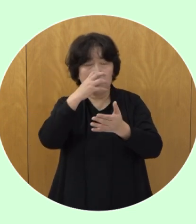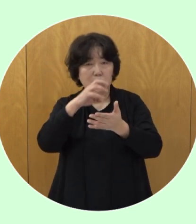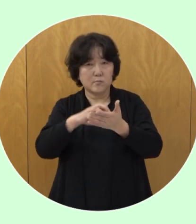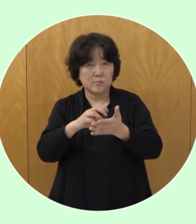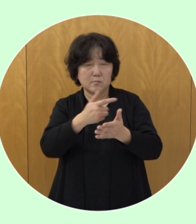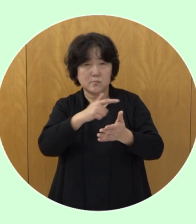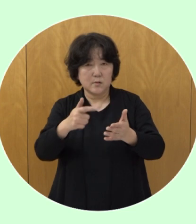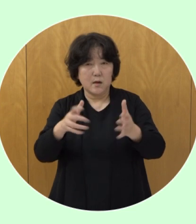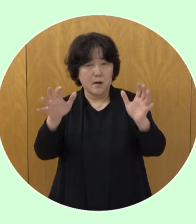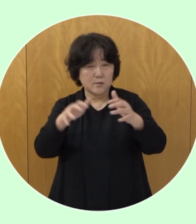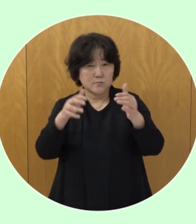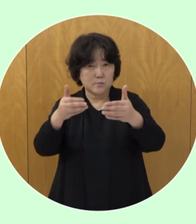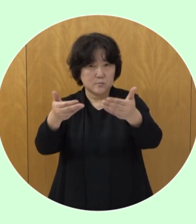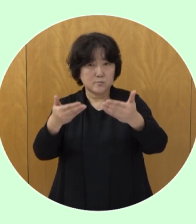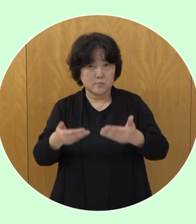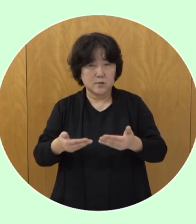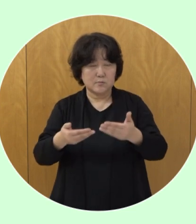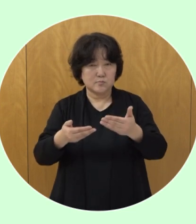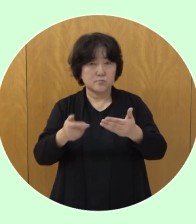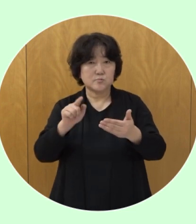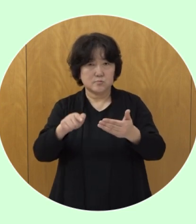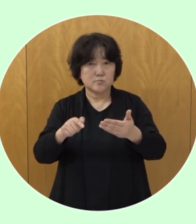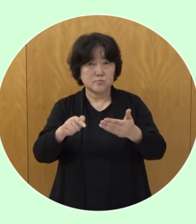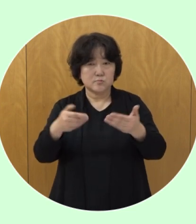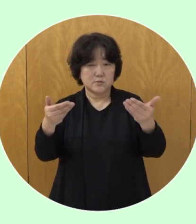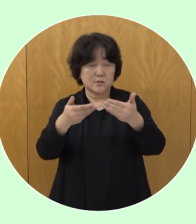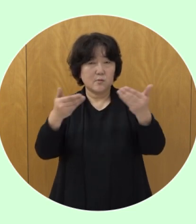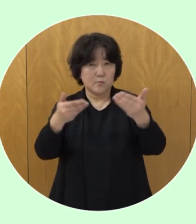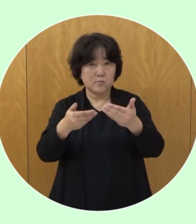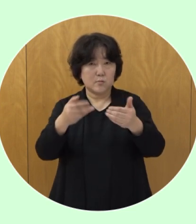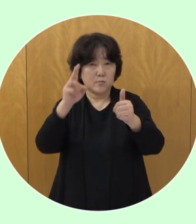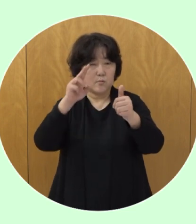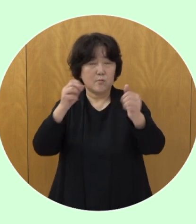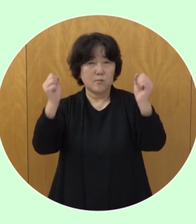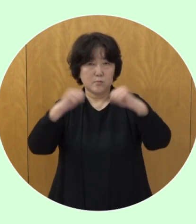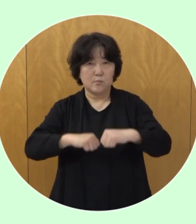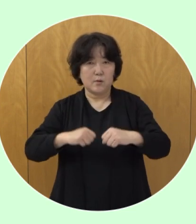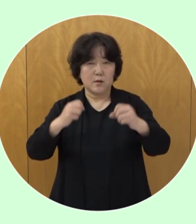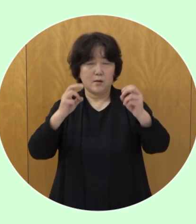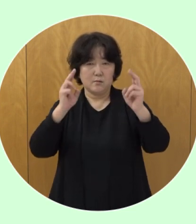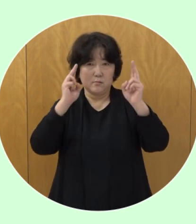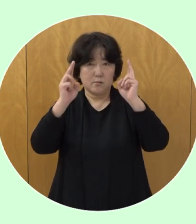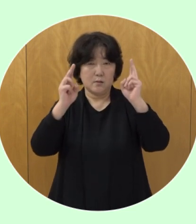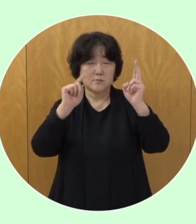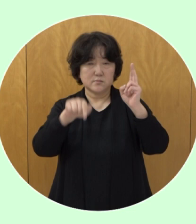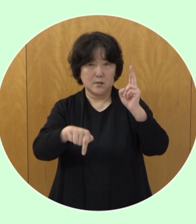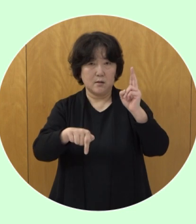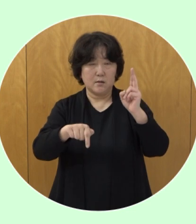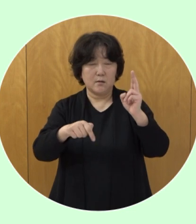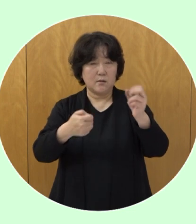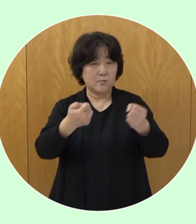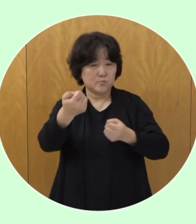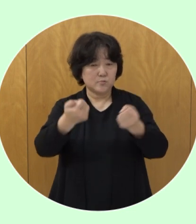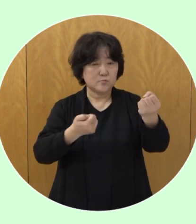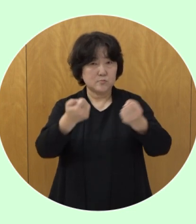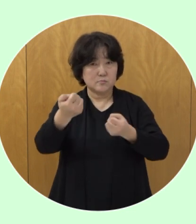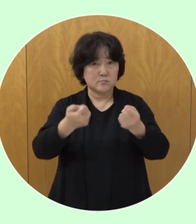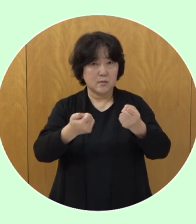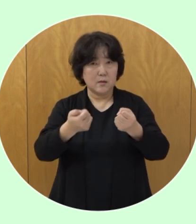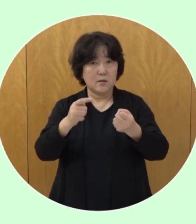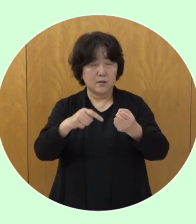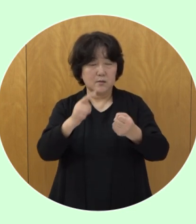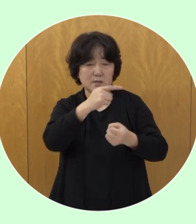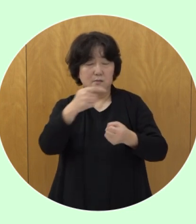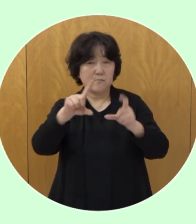搬清掃の許可業者に対し、両括弧3は、一般廃棄物収集運搬事業者に対